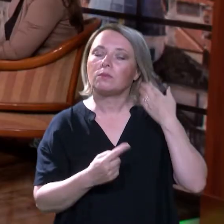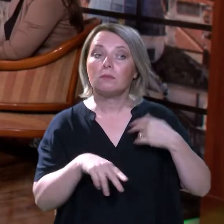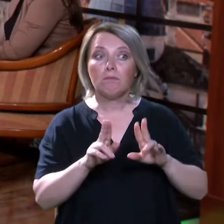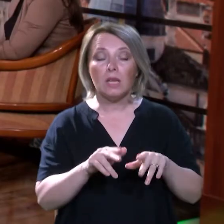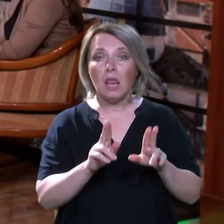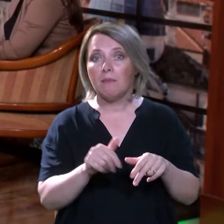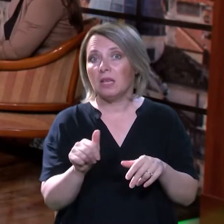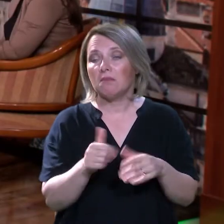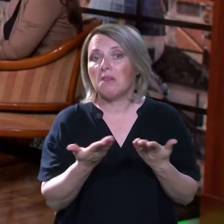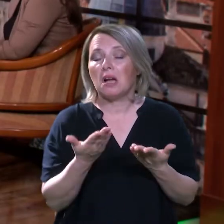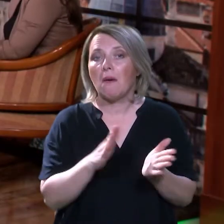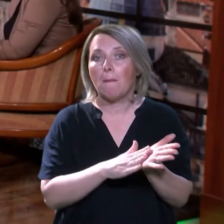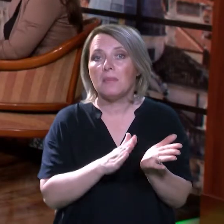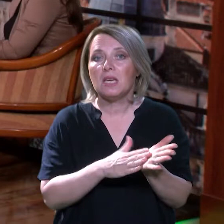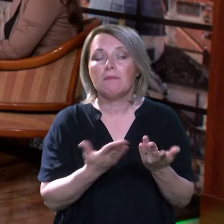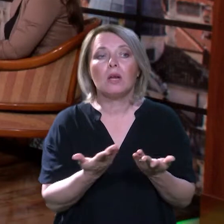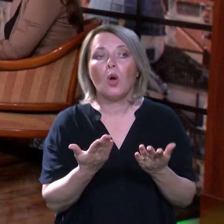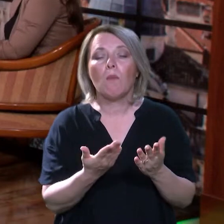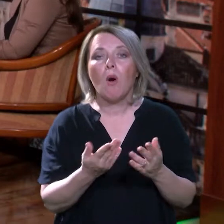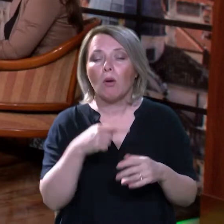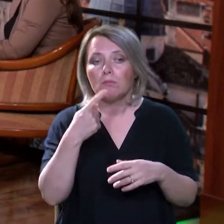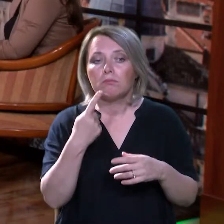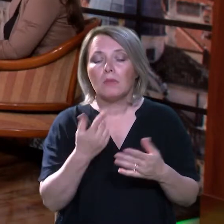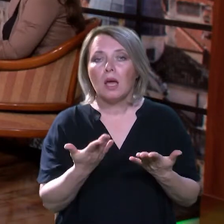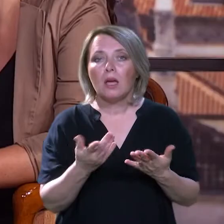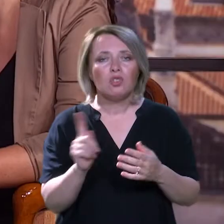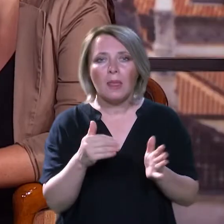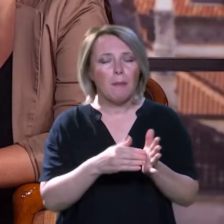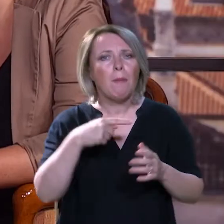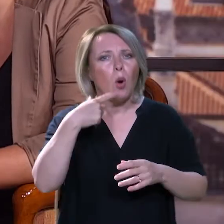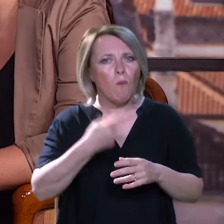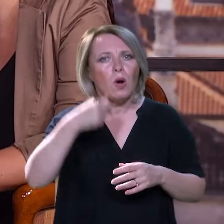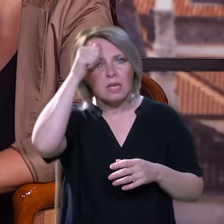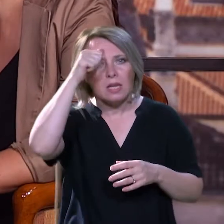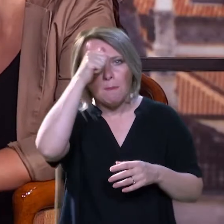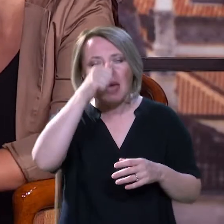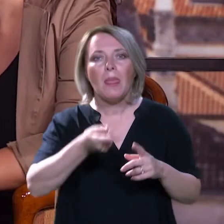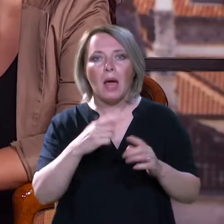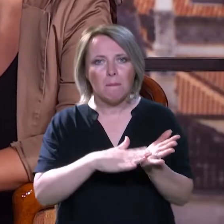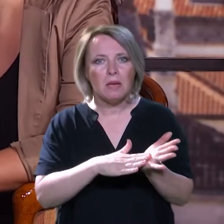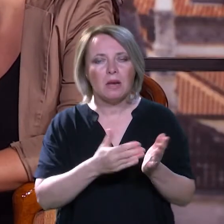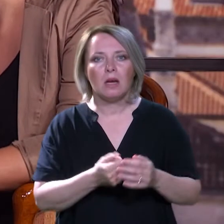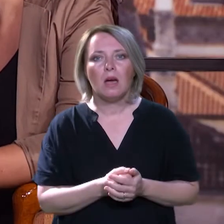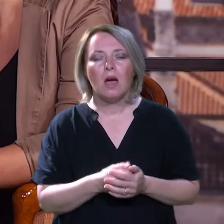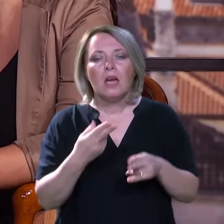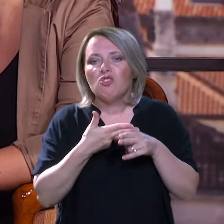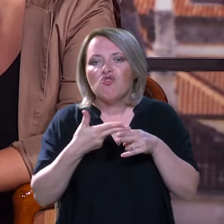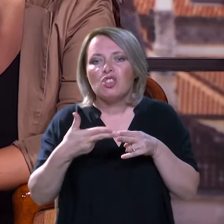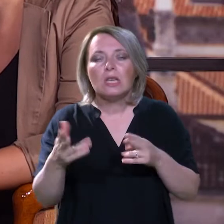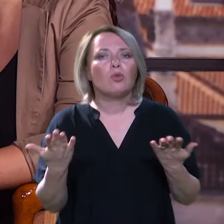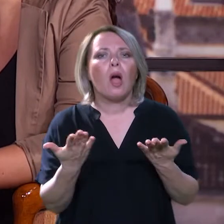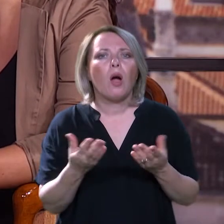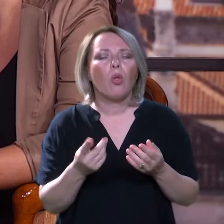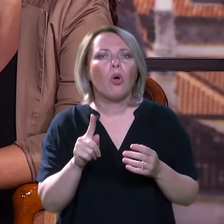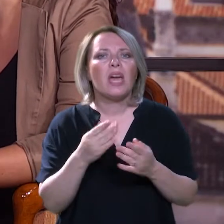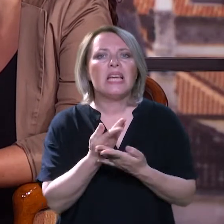Evo. Je li imate možda nekakav primjer koji bi mogli navesti? Ne trebamo naravno imenovati nikog, ali čisto kako